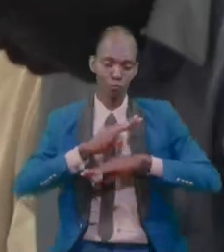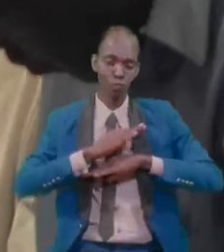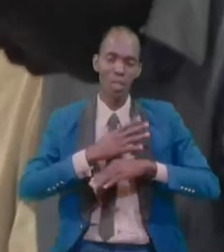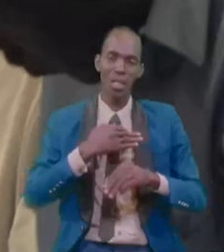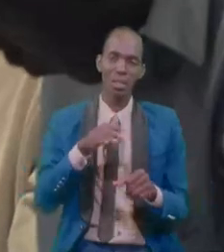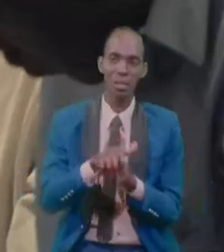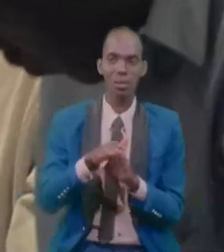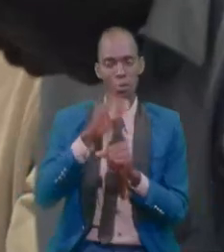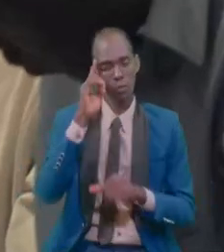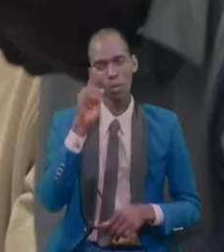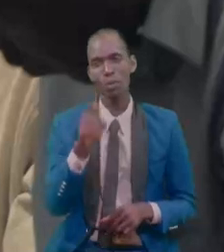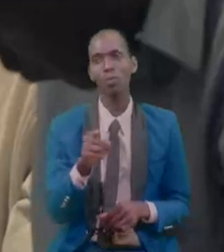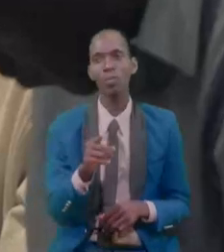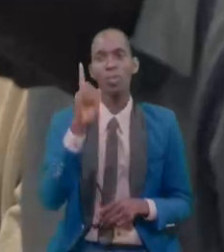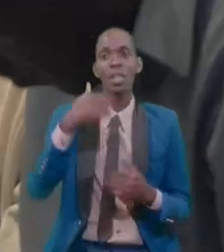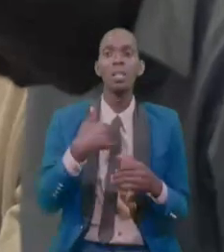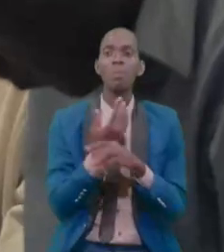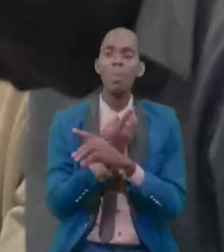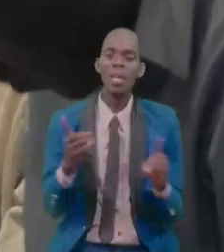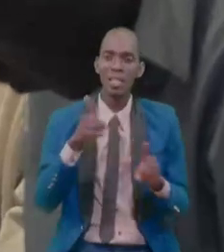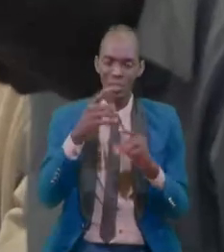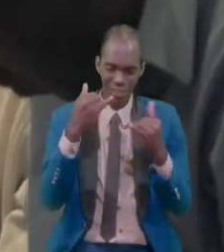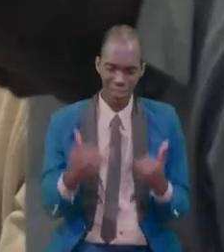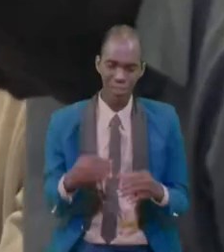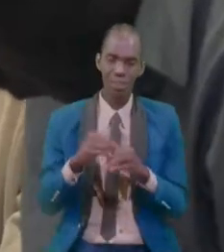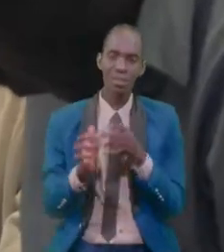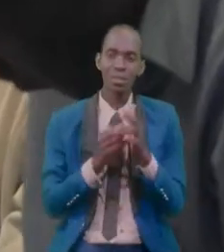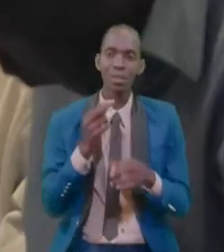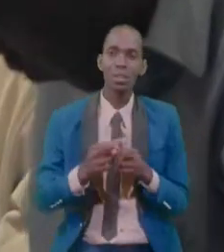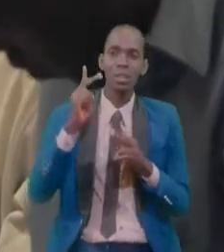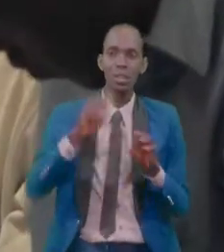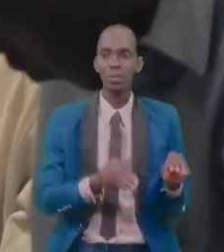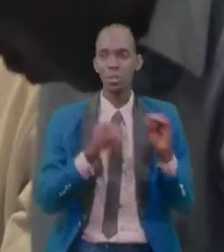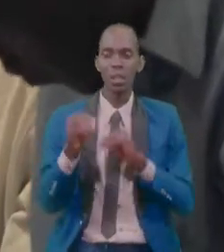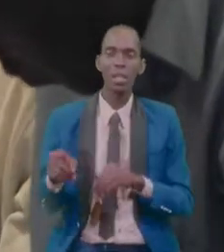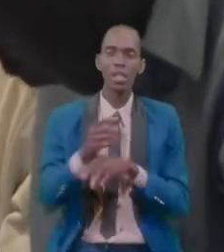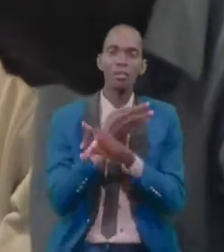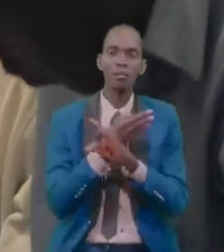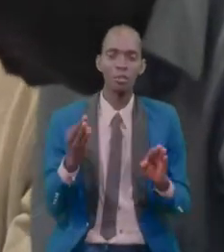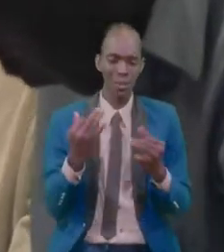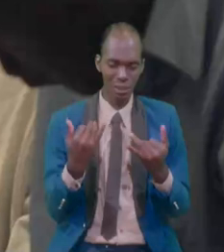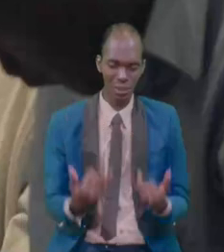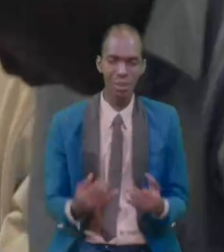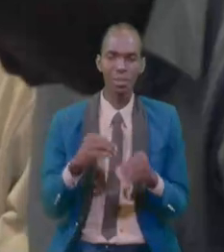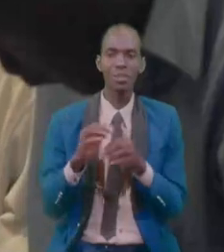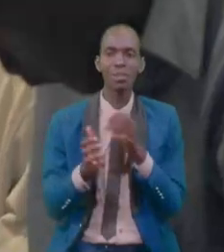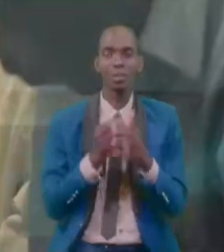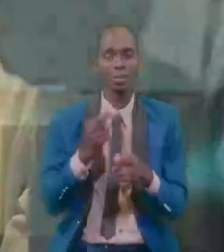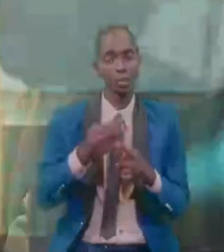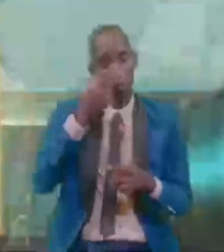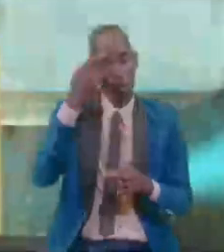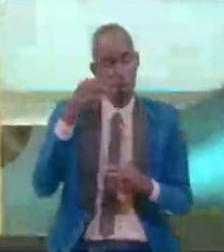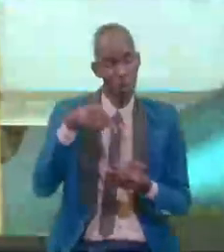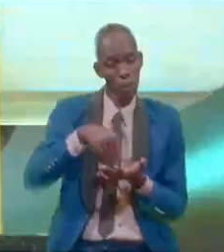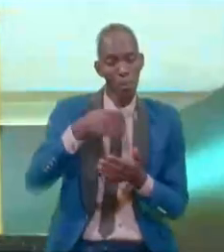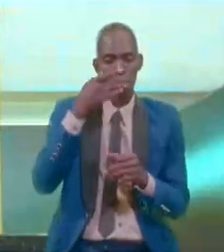soir. Le Seigneur vous a déjà délivré. Il vous a déjà affranchi. Parce que à cause de